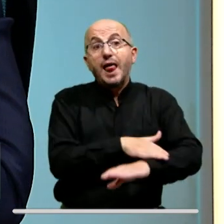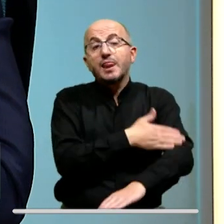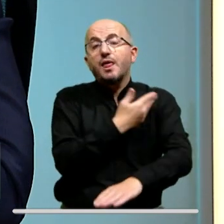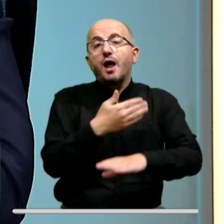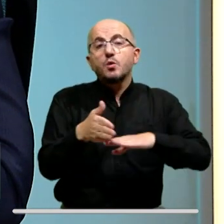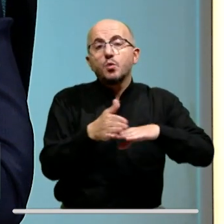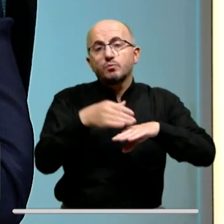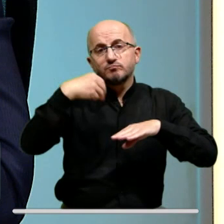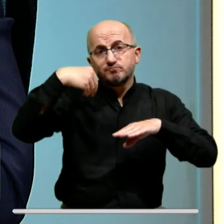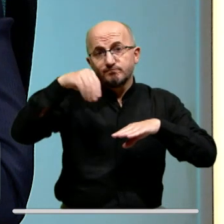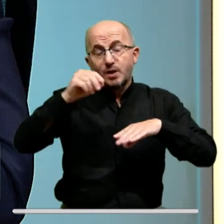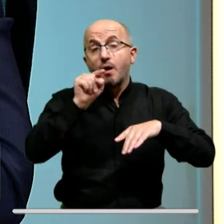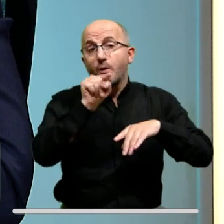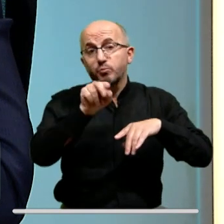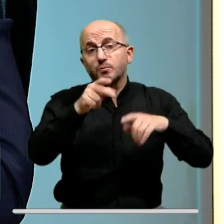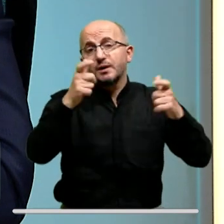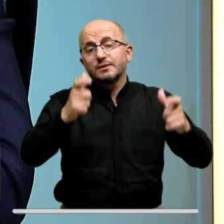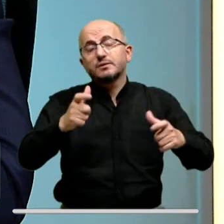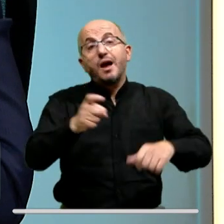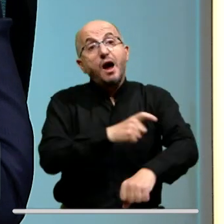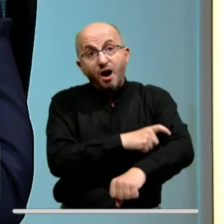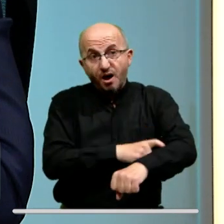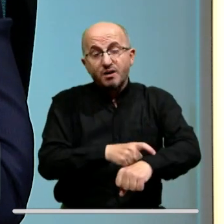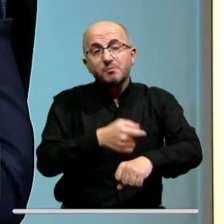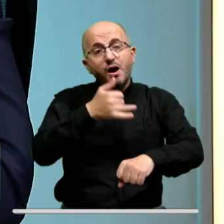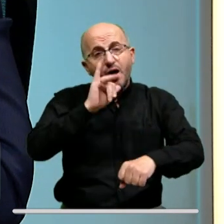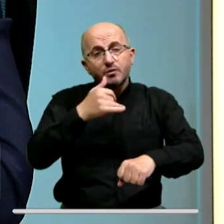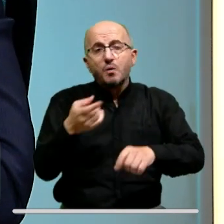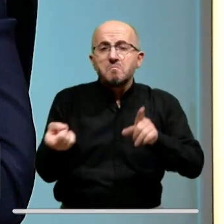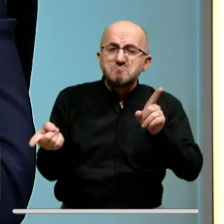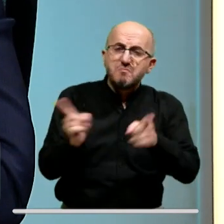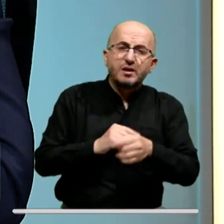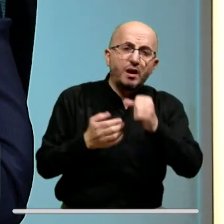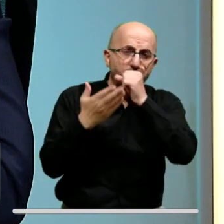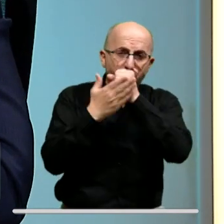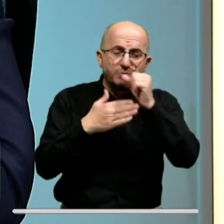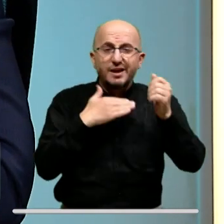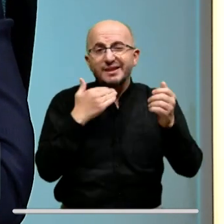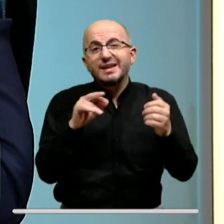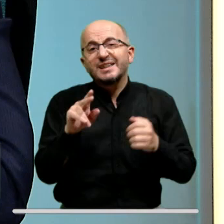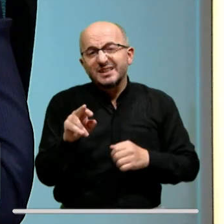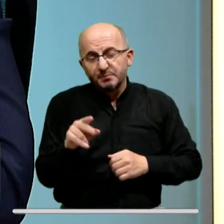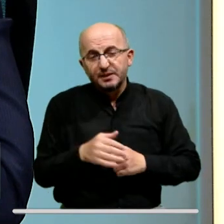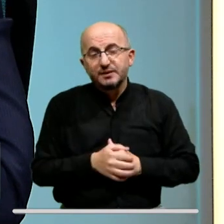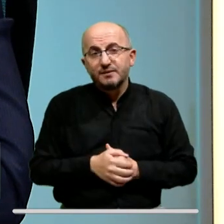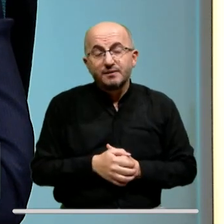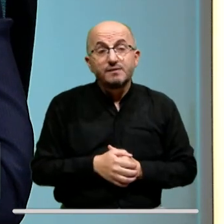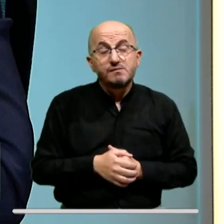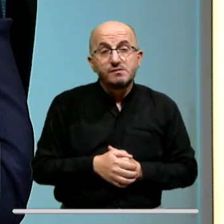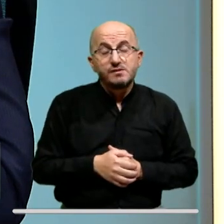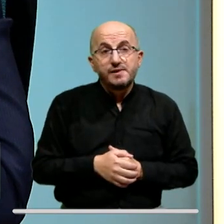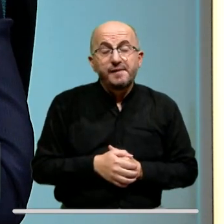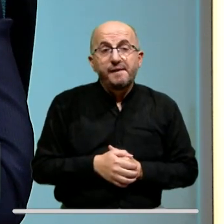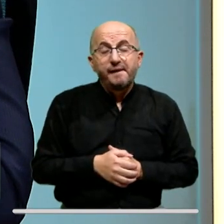helal ürünler var. Bu gibi yerlerde haram ürünler, alkol veya işte ne bileyim yani çok affedersiniz işte domuz